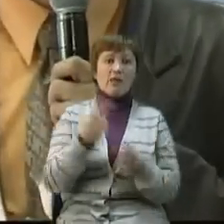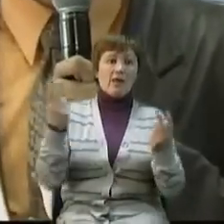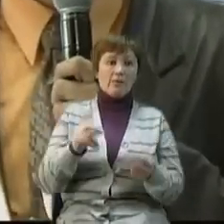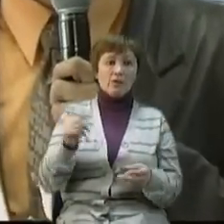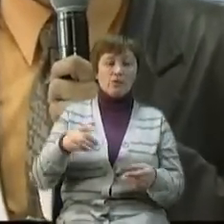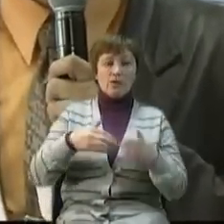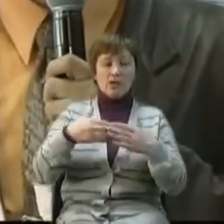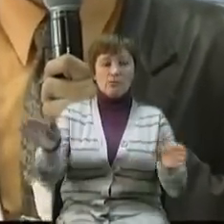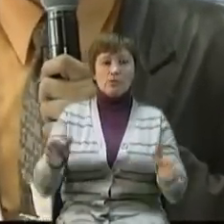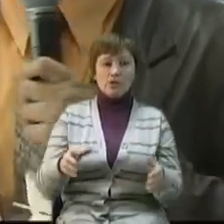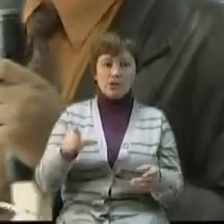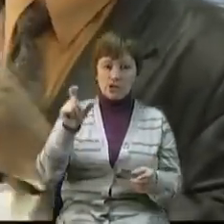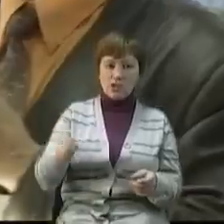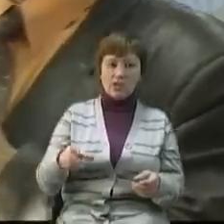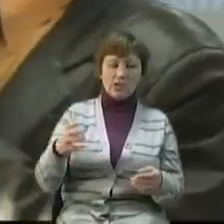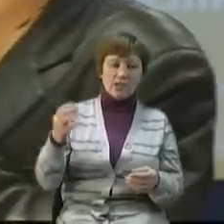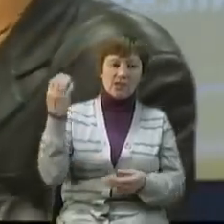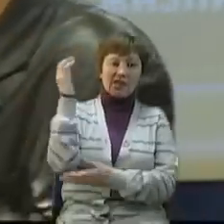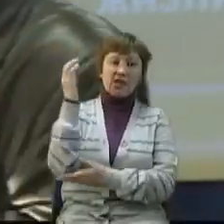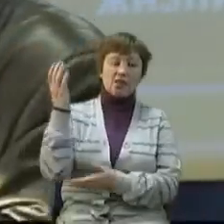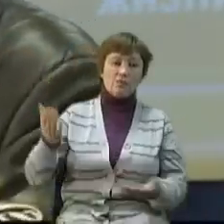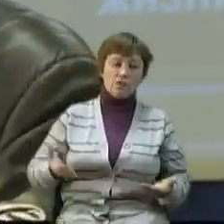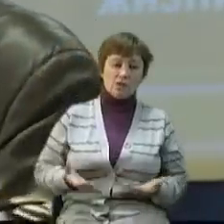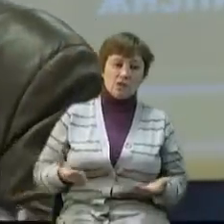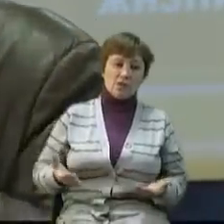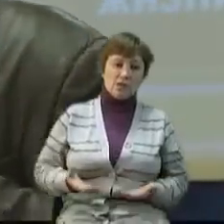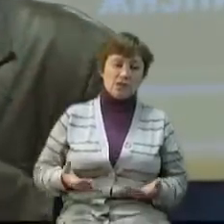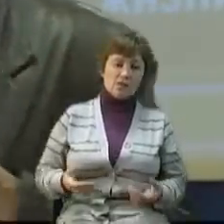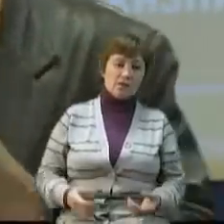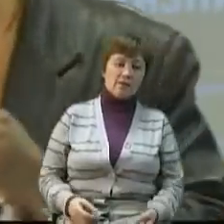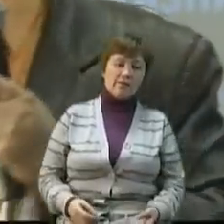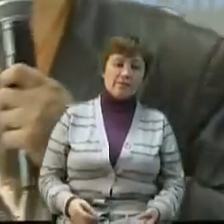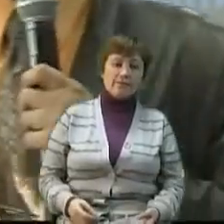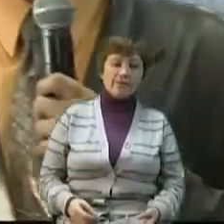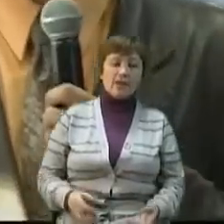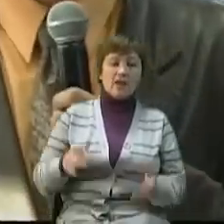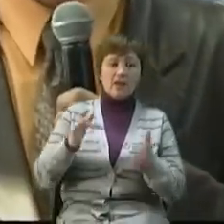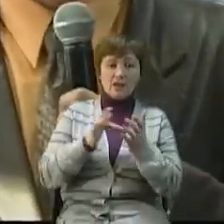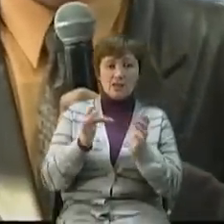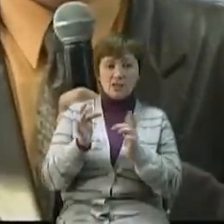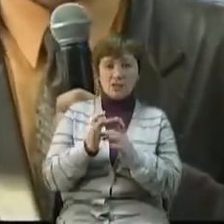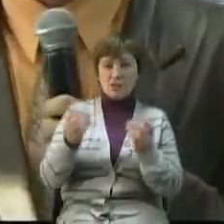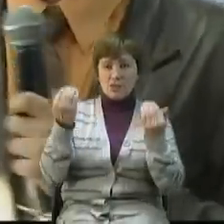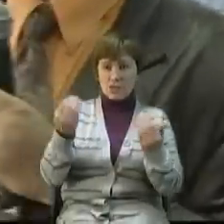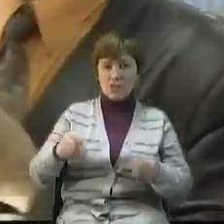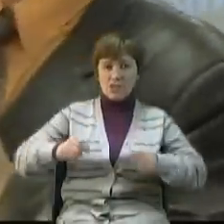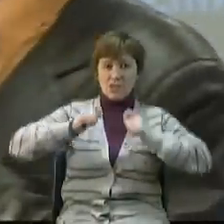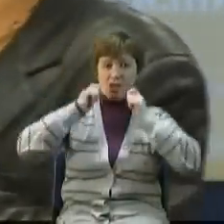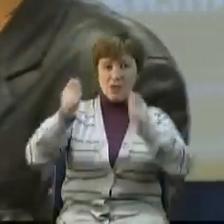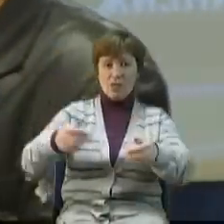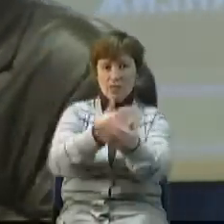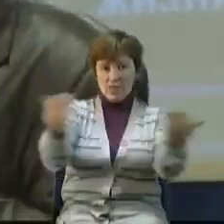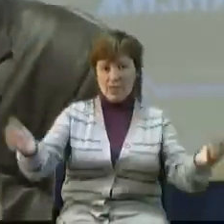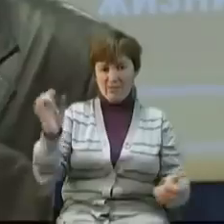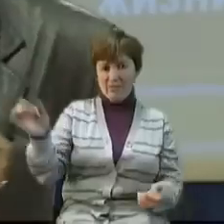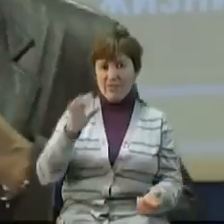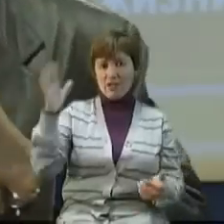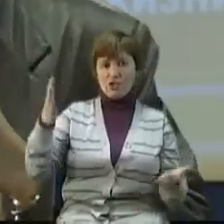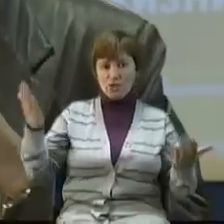жизни. А мы знаем, что Христос сейчас дает вечную жизнь. А в Откровении